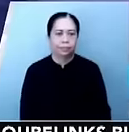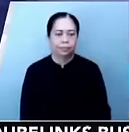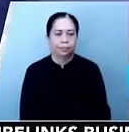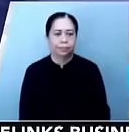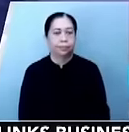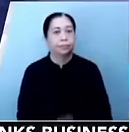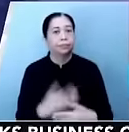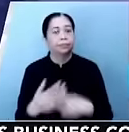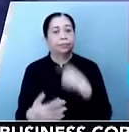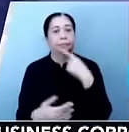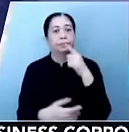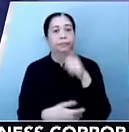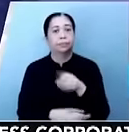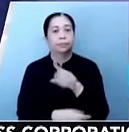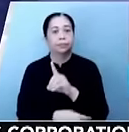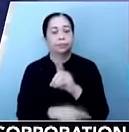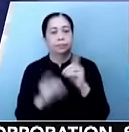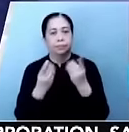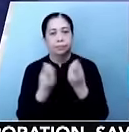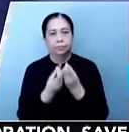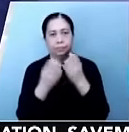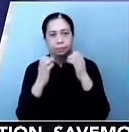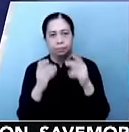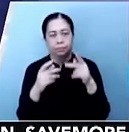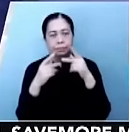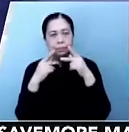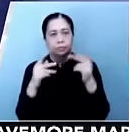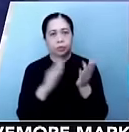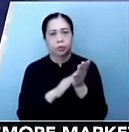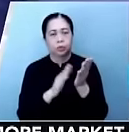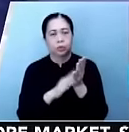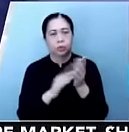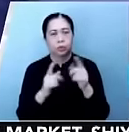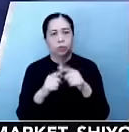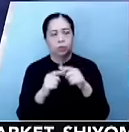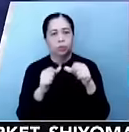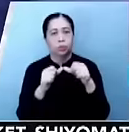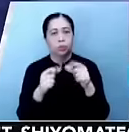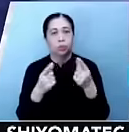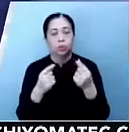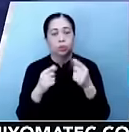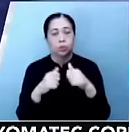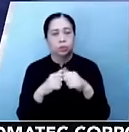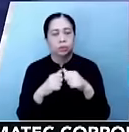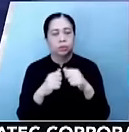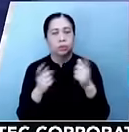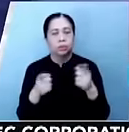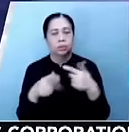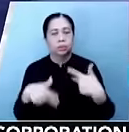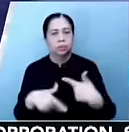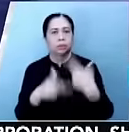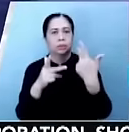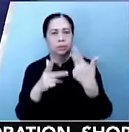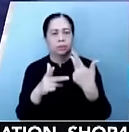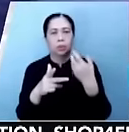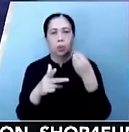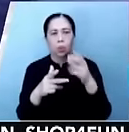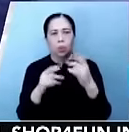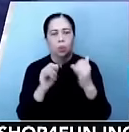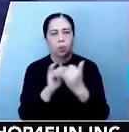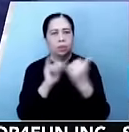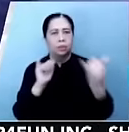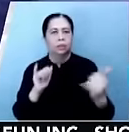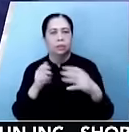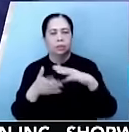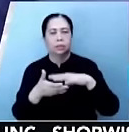Inatasan ng Department of Education ang mga pampublikong paaralan sa bansa na magpatupad ng asynchronous classes o distance learning sa